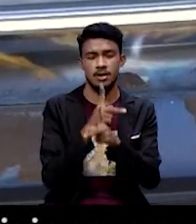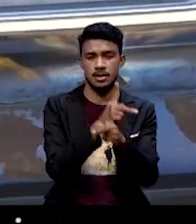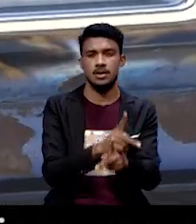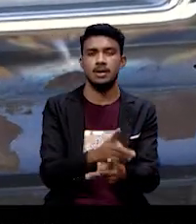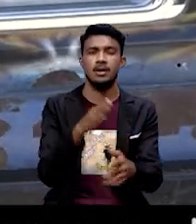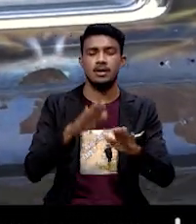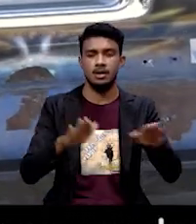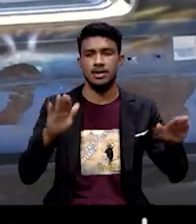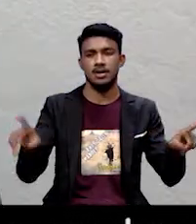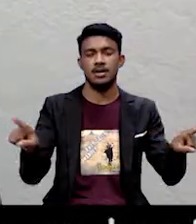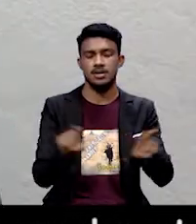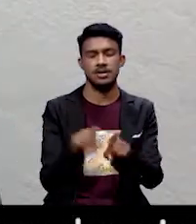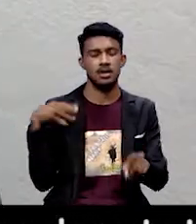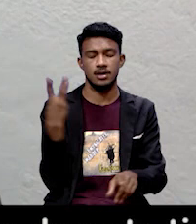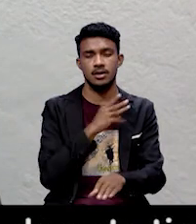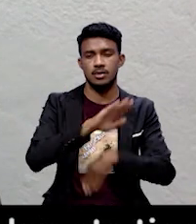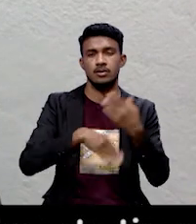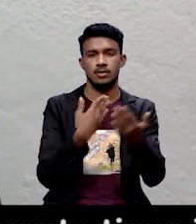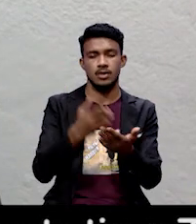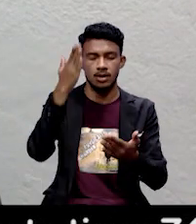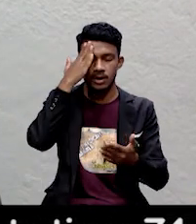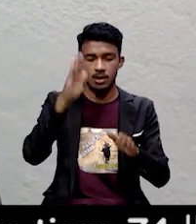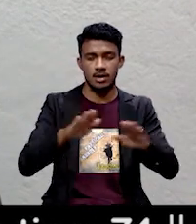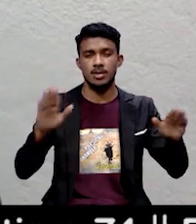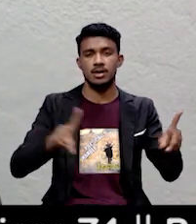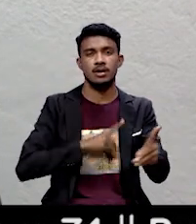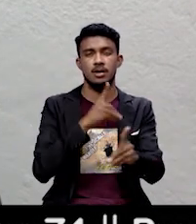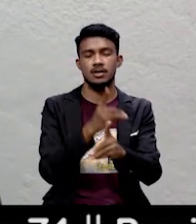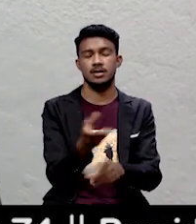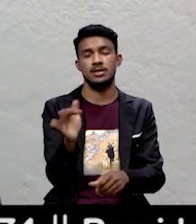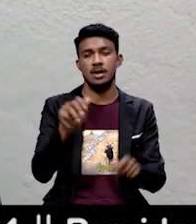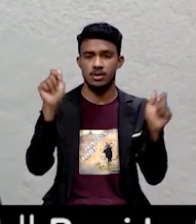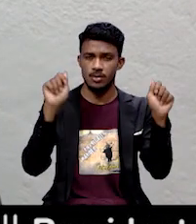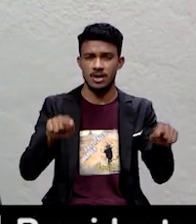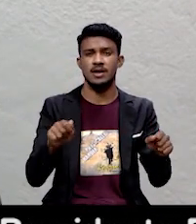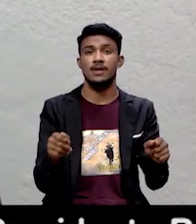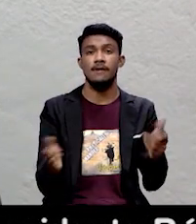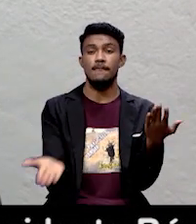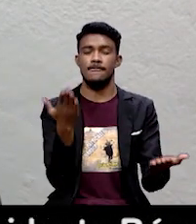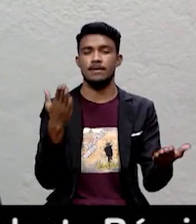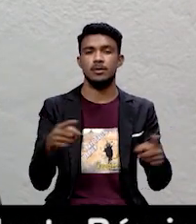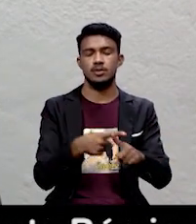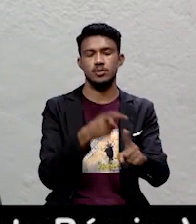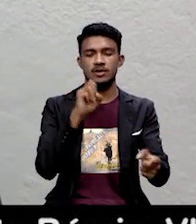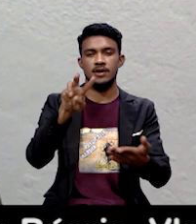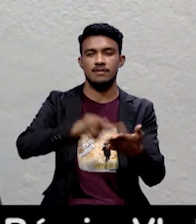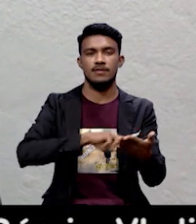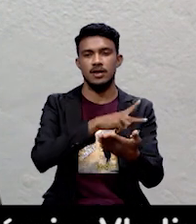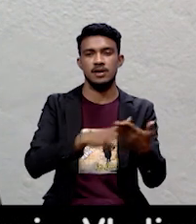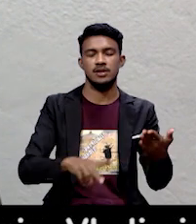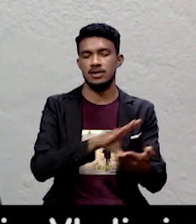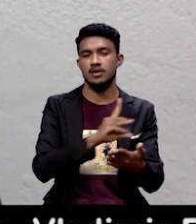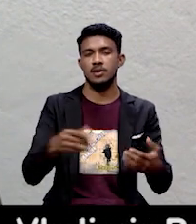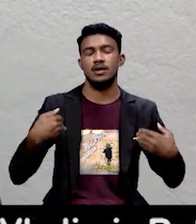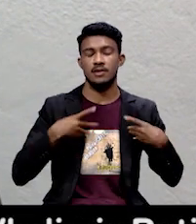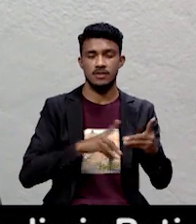hanesang ita hotot hatene labarek ne direto maka sira atu livre husi violência no sira ia direto